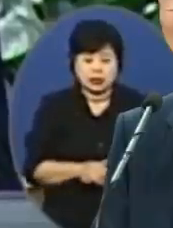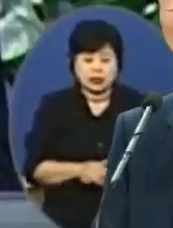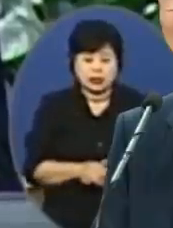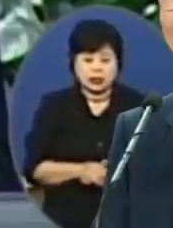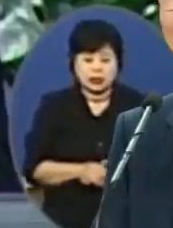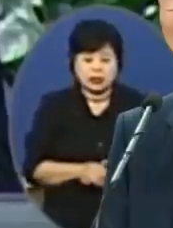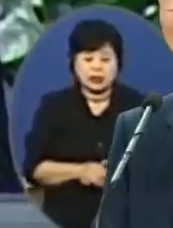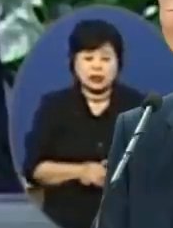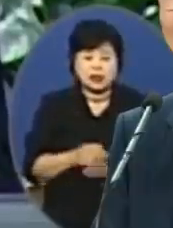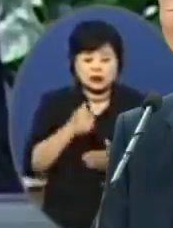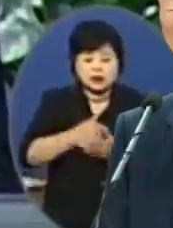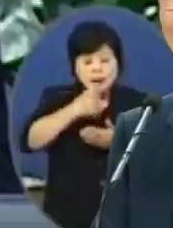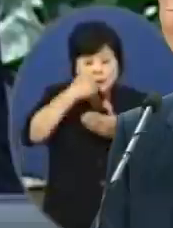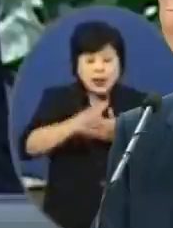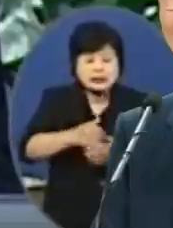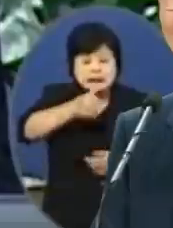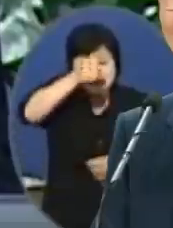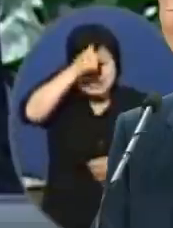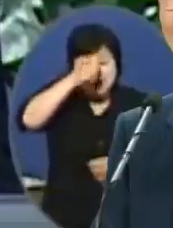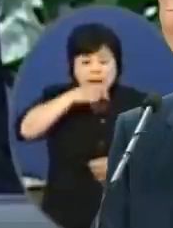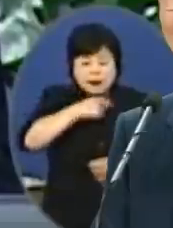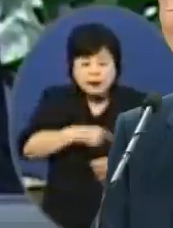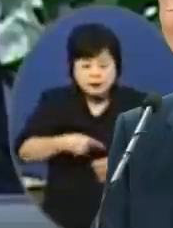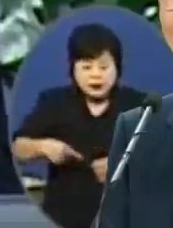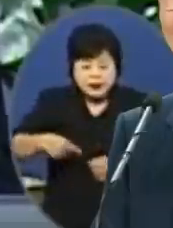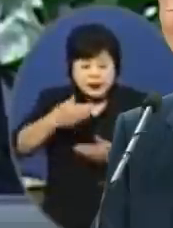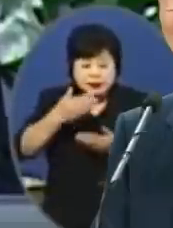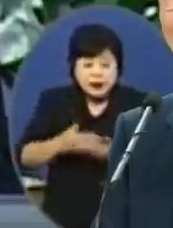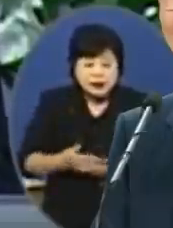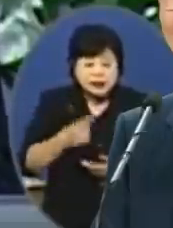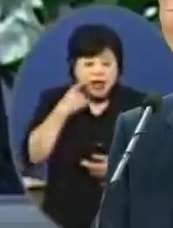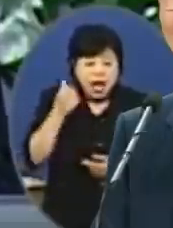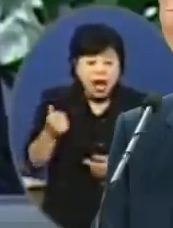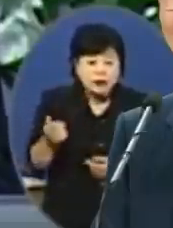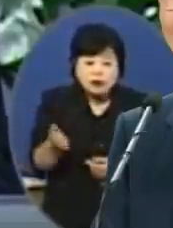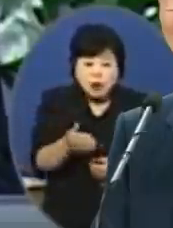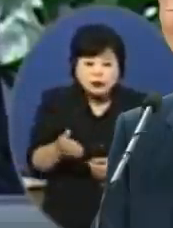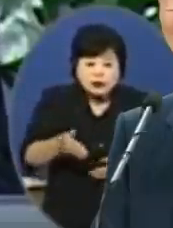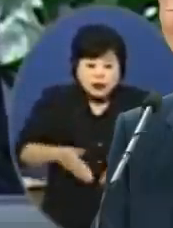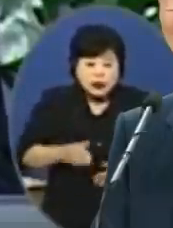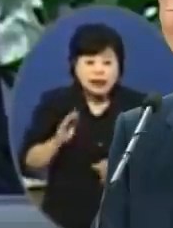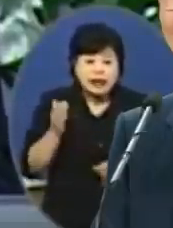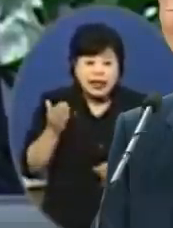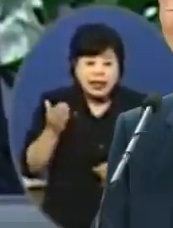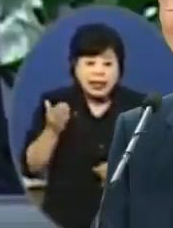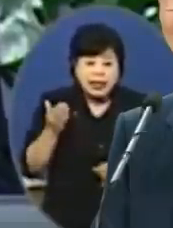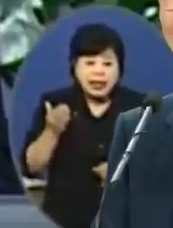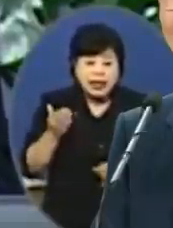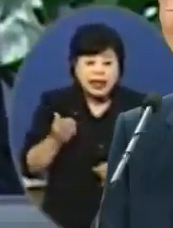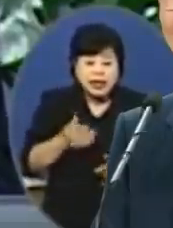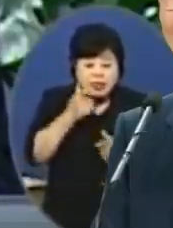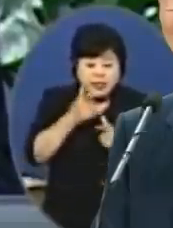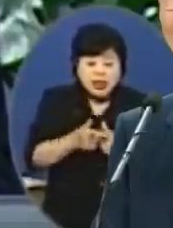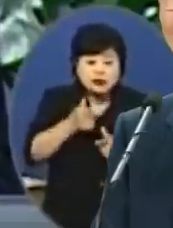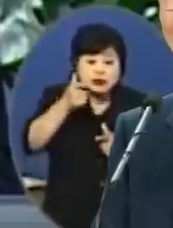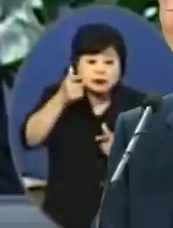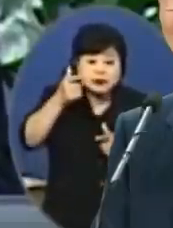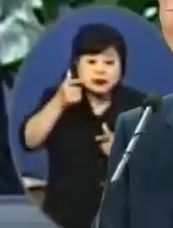타락한 아담의 핏줄을 이어주는 아버지 없이 태어나야 되는데 바로